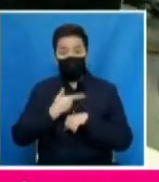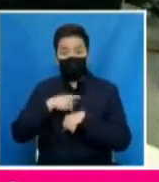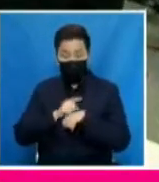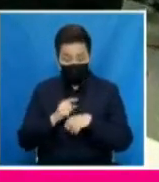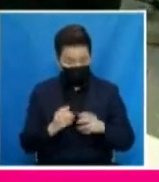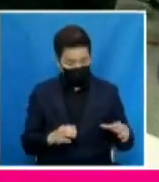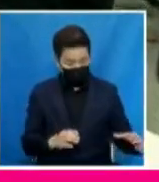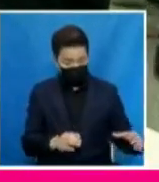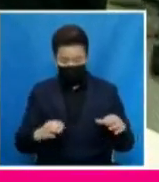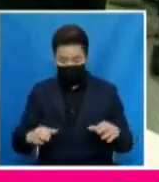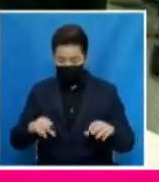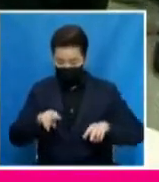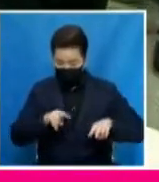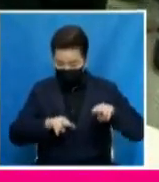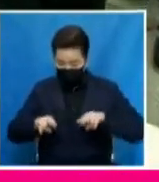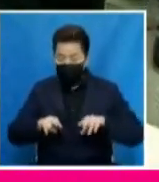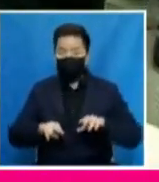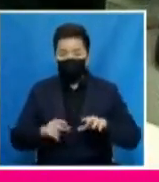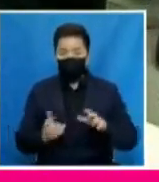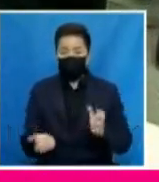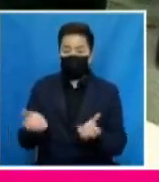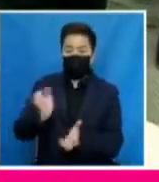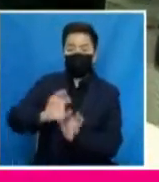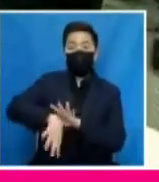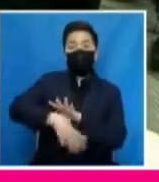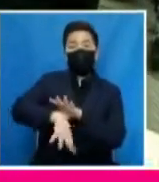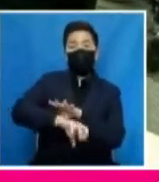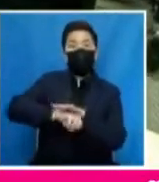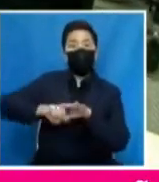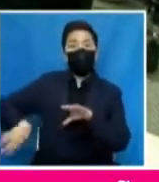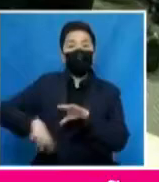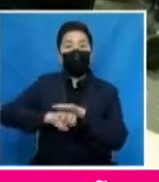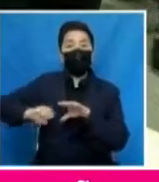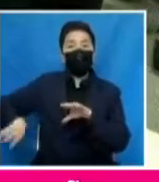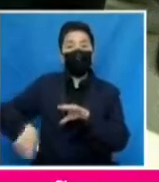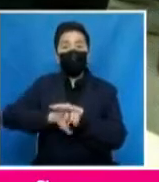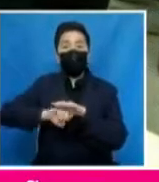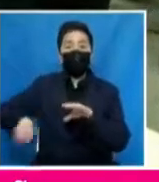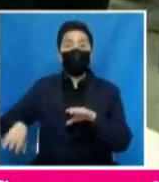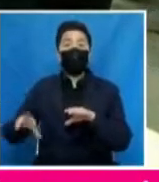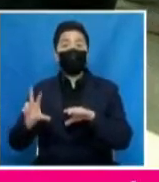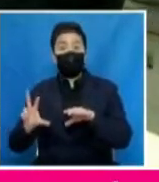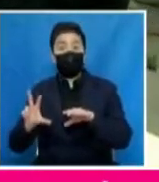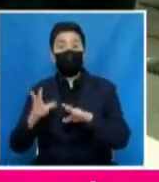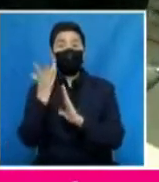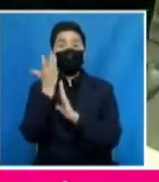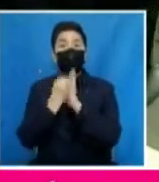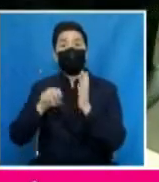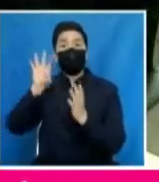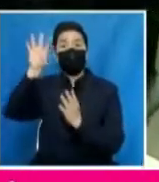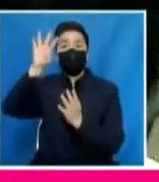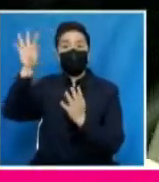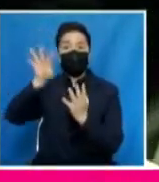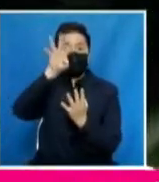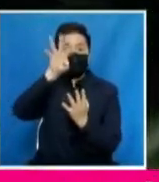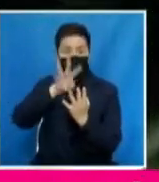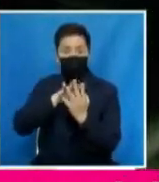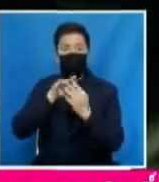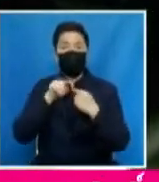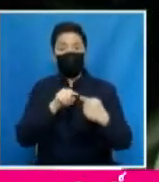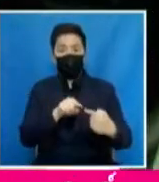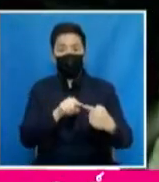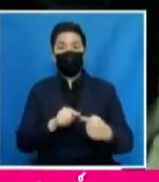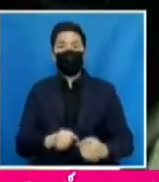วจสอบและสุ่มจับลูกบอลแสดงหลักออก3หลักและใช้หลักที่เหลือในการออกรางวัลเลขท้าย4ตัวต่อไปค่ะ